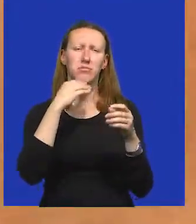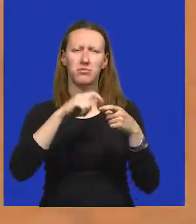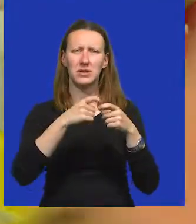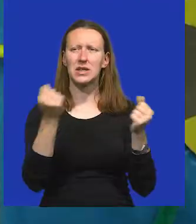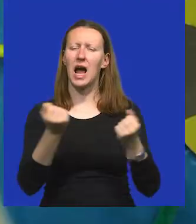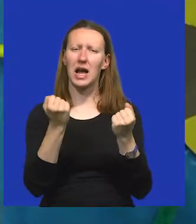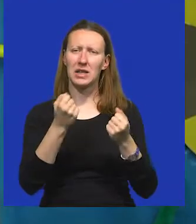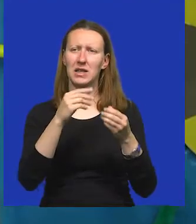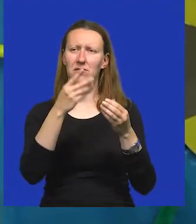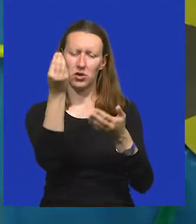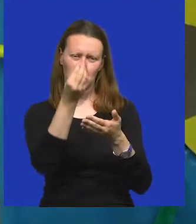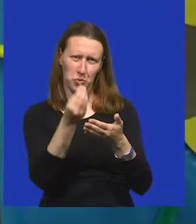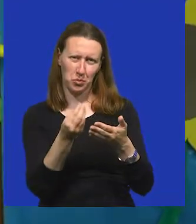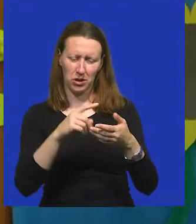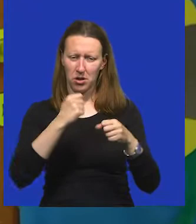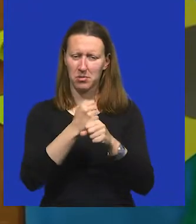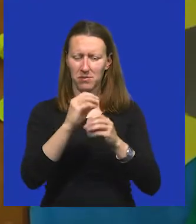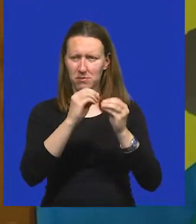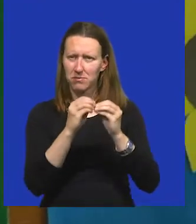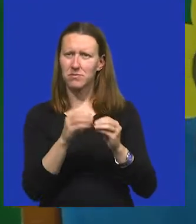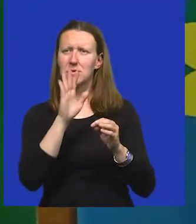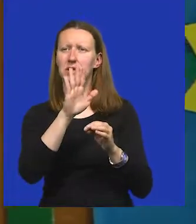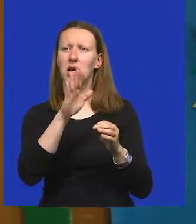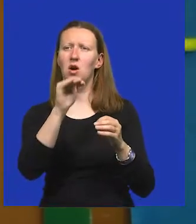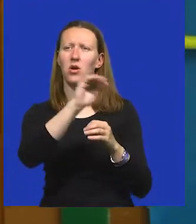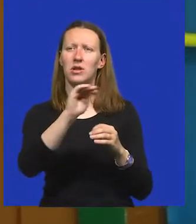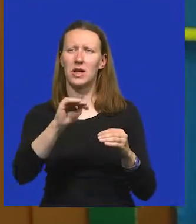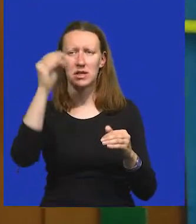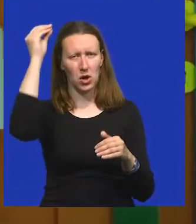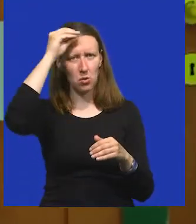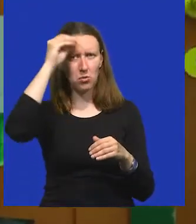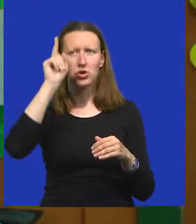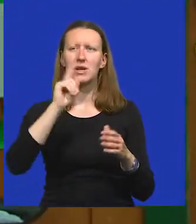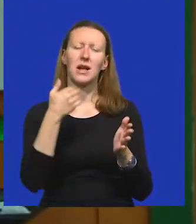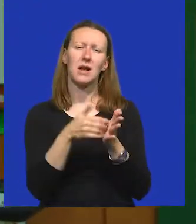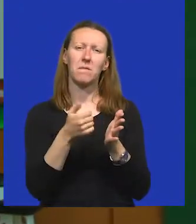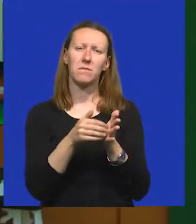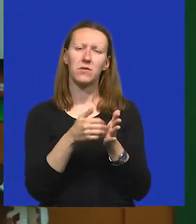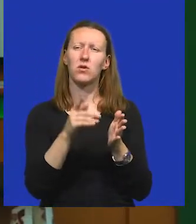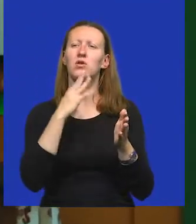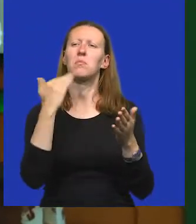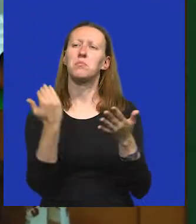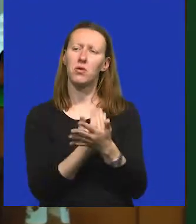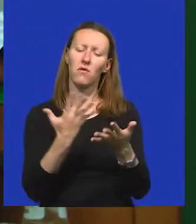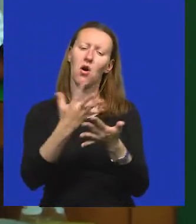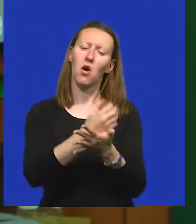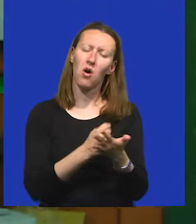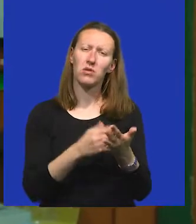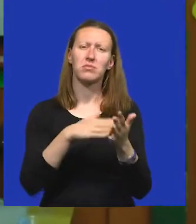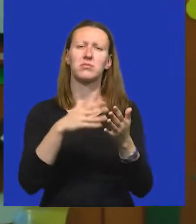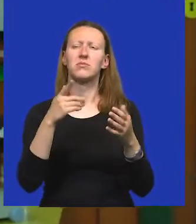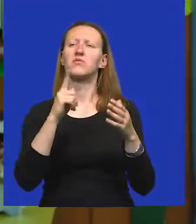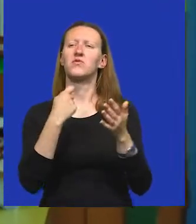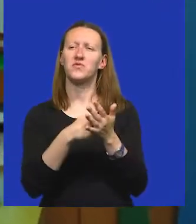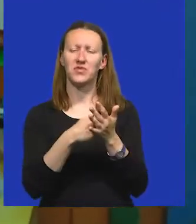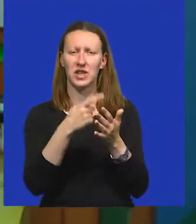scarto, nelle attività artistico-manipolative. In questo modo i bambini imparano a non sprecare le cose, a riutilizzarle,